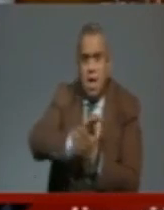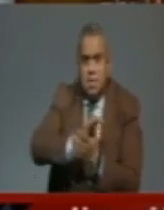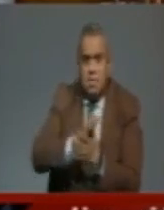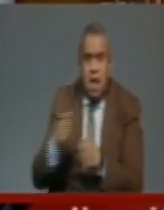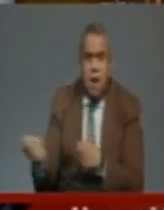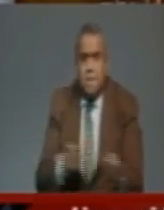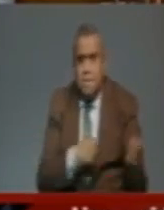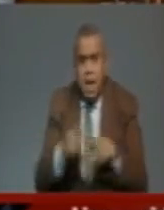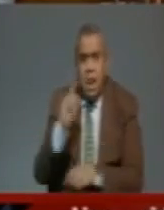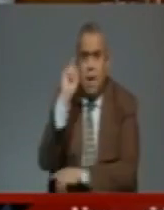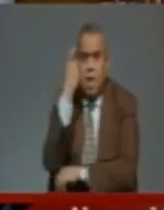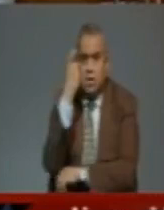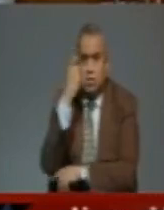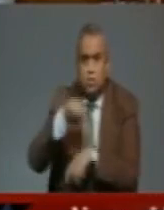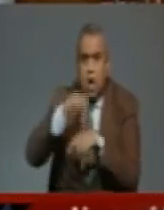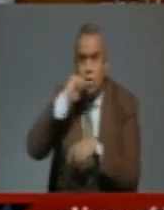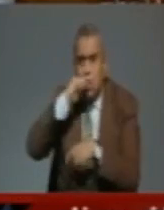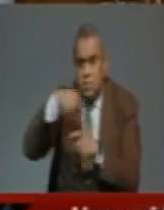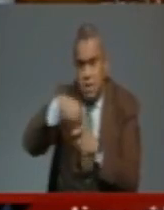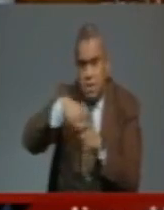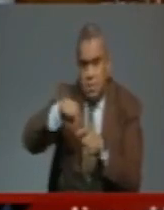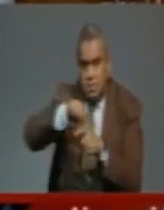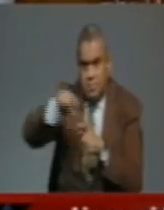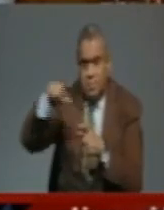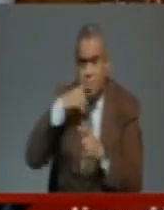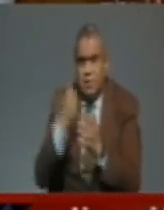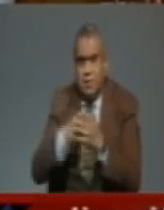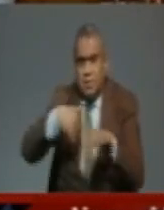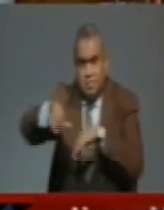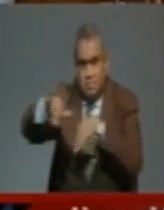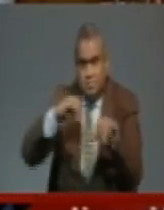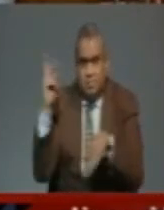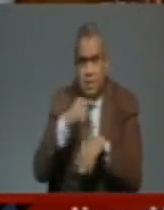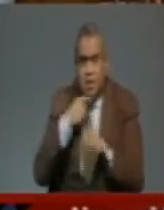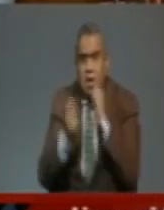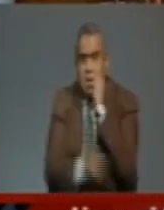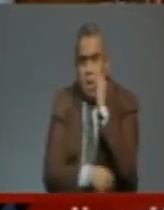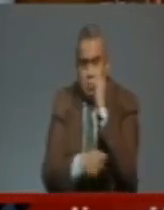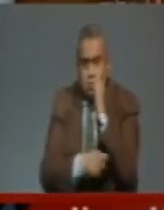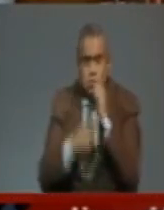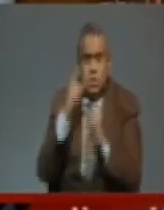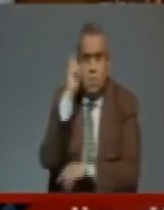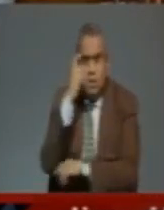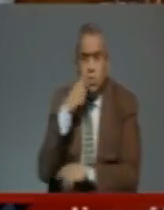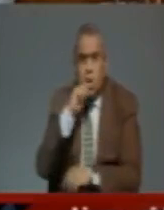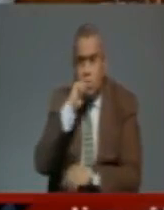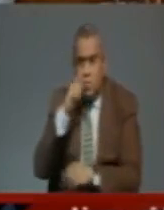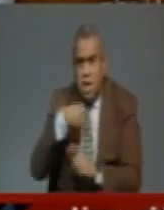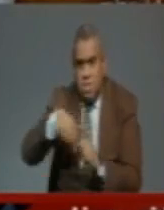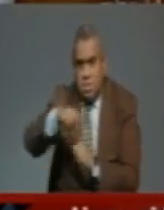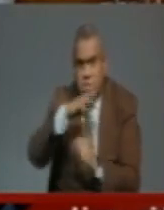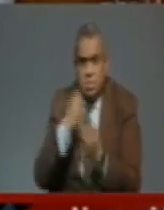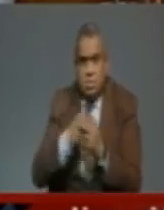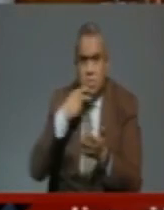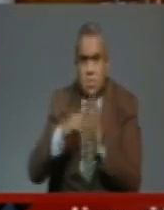دمياط. الخط يا فندم ده من طنطا الى المنصوره مزدوج، ولكن من المنصوره الى دمياط مفرد، يعني اي قطر ماشي